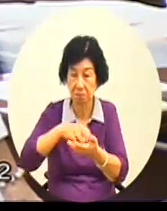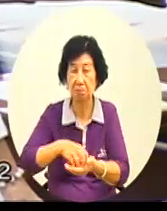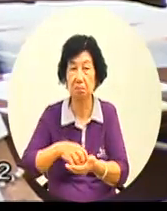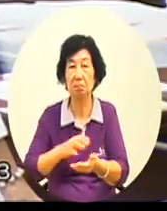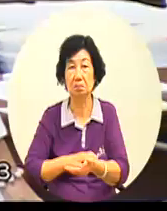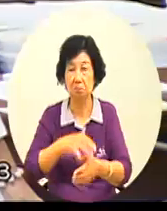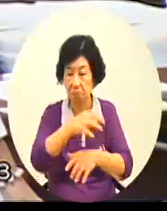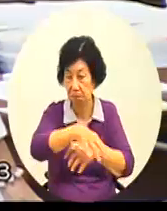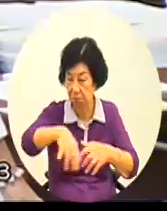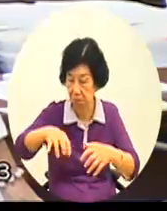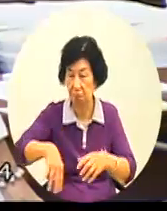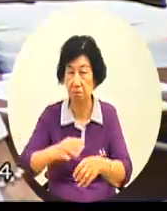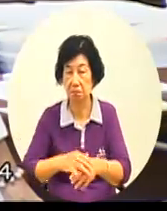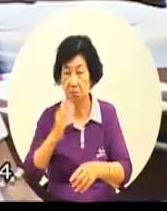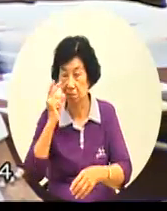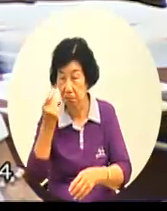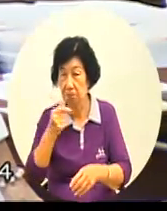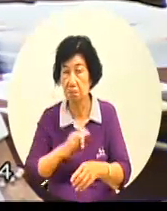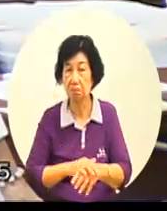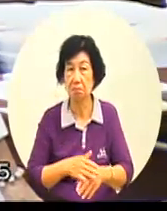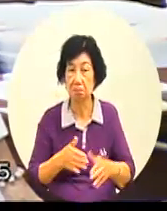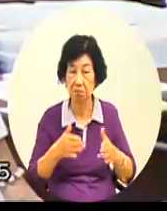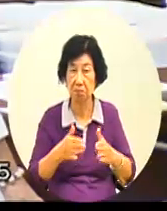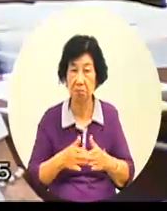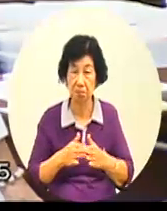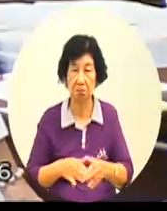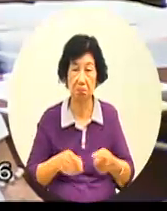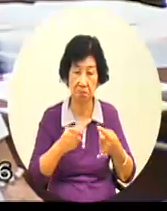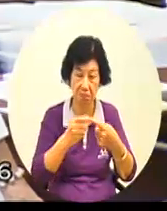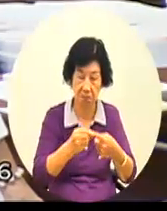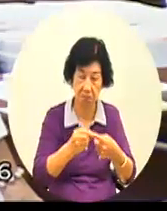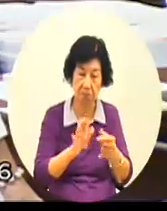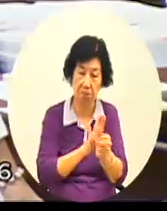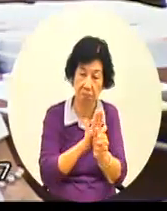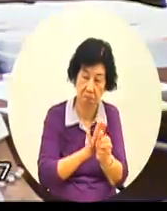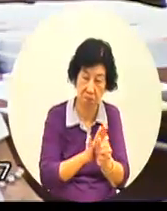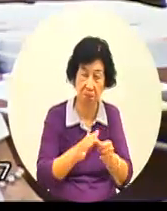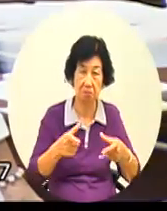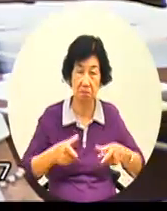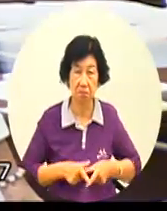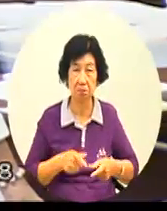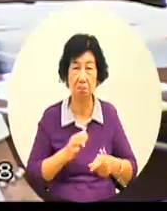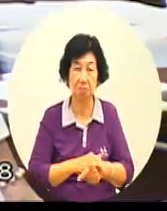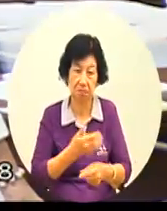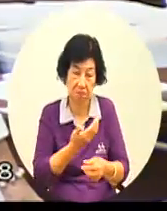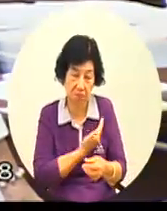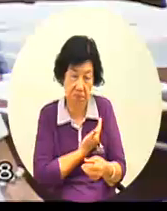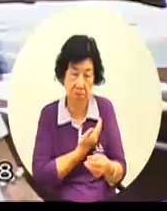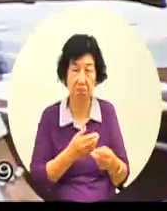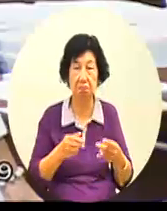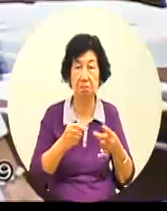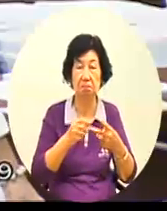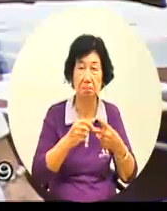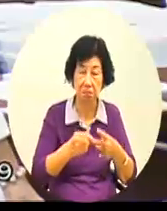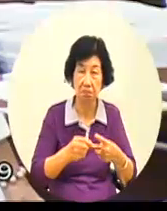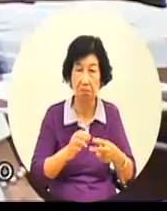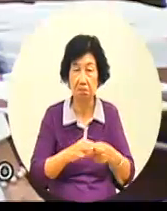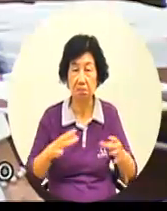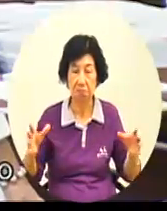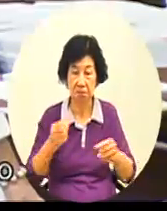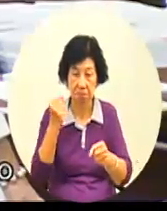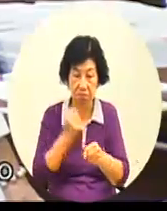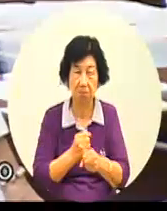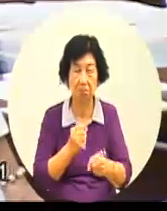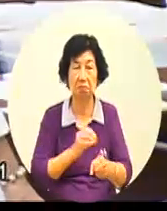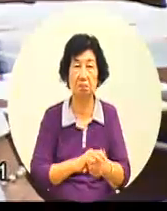殊，必须要有爱心、有耐心的人才有办法，跟政府一起合作扮演这样的角